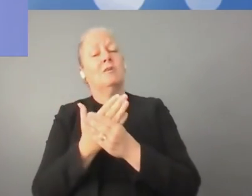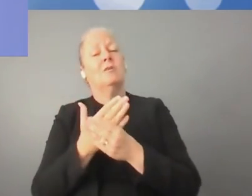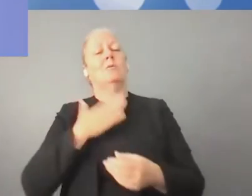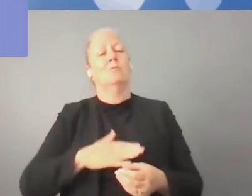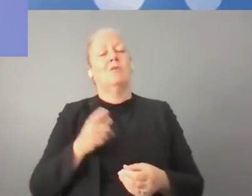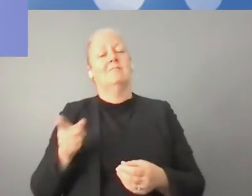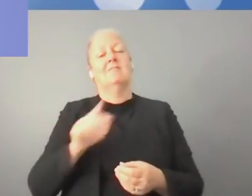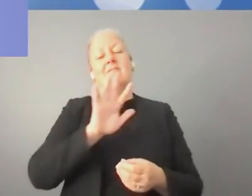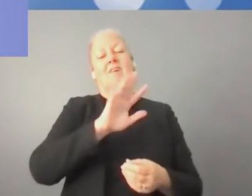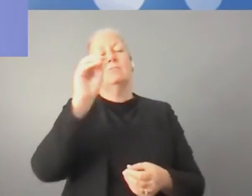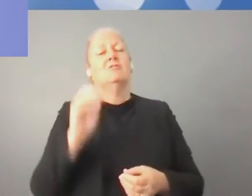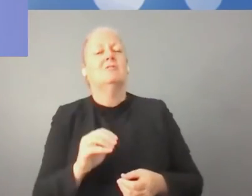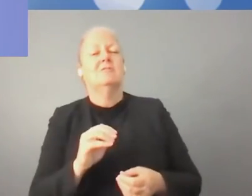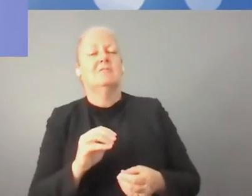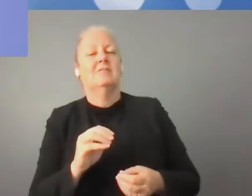мы стараемся